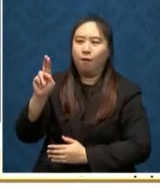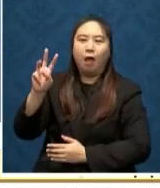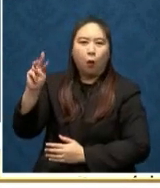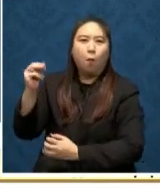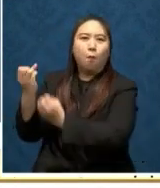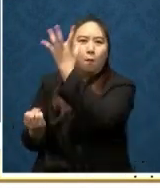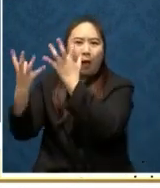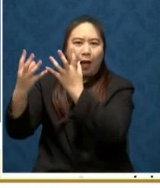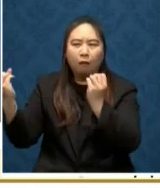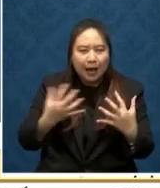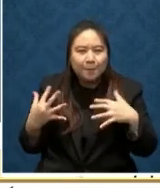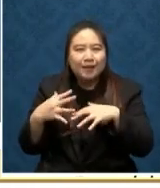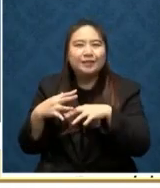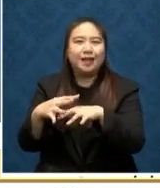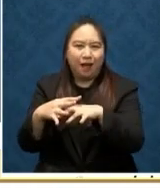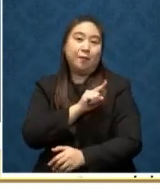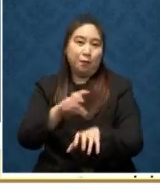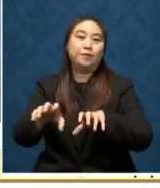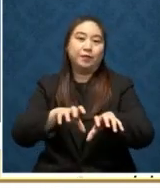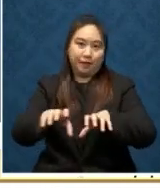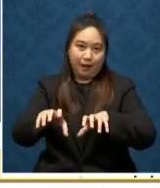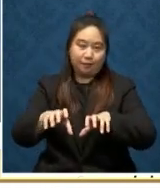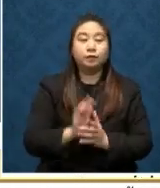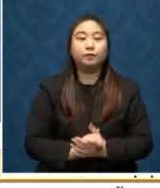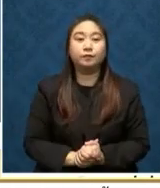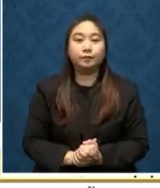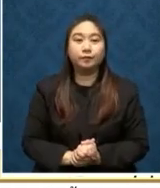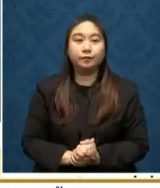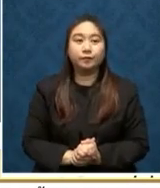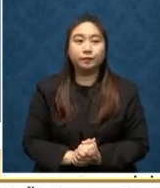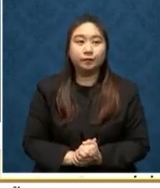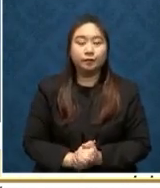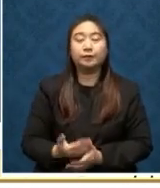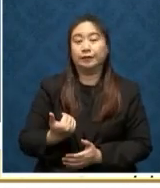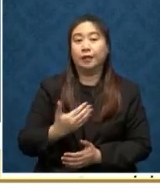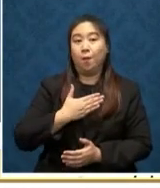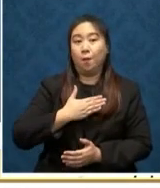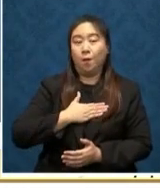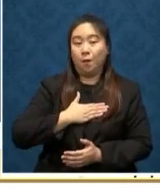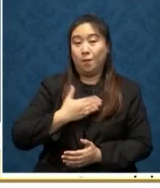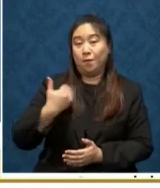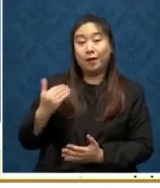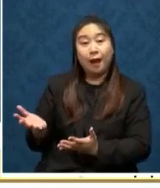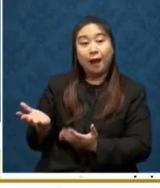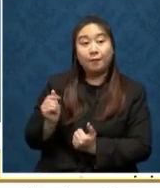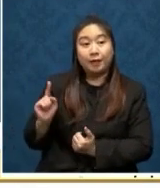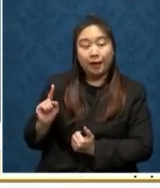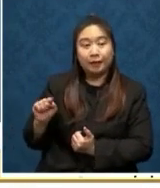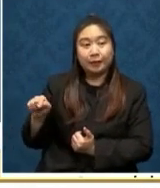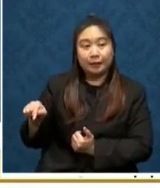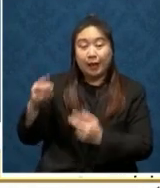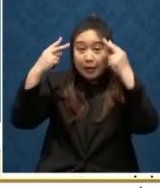ทางหลวงทองชนจหวพังาข้างไปนำเดงการเลื่องที่สอง ผมได้รบการประสานจากท่านนายกธรณธฟทองเจิม